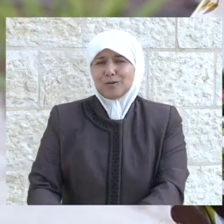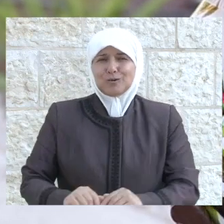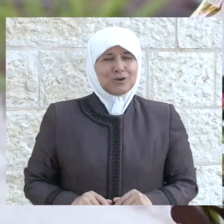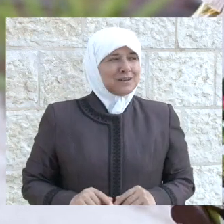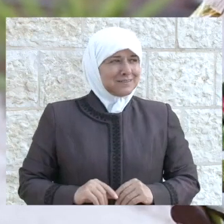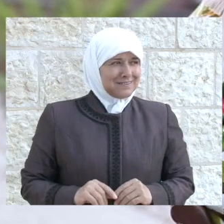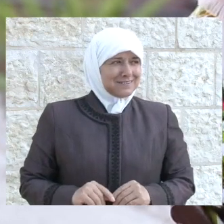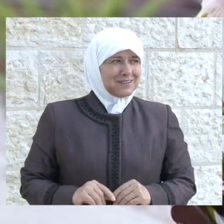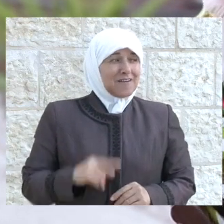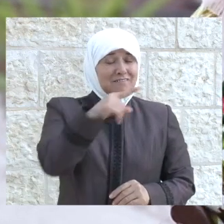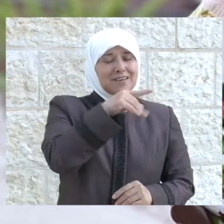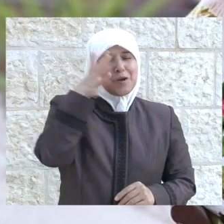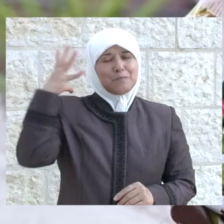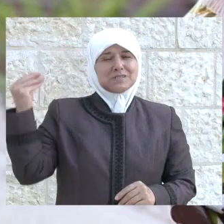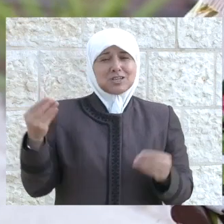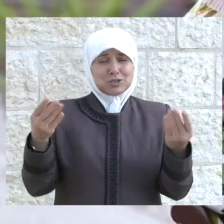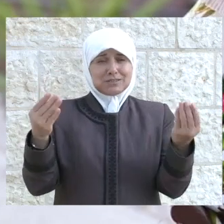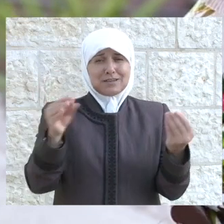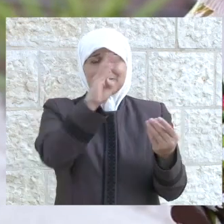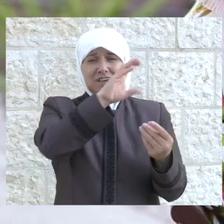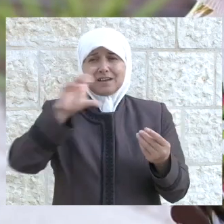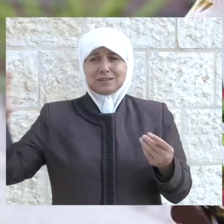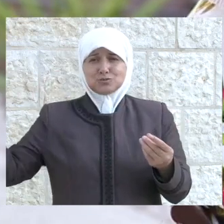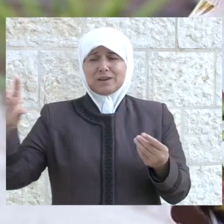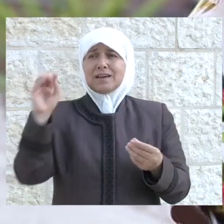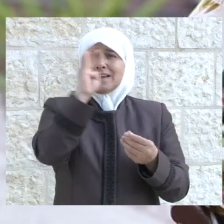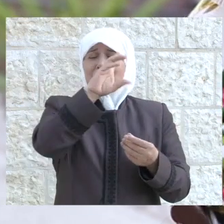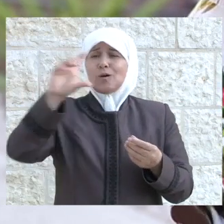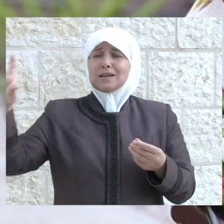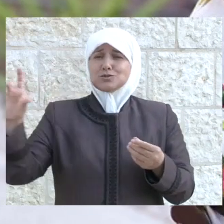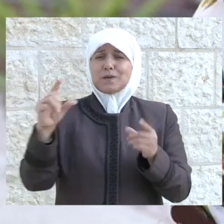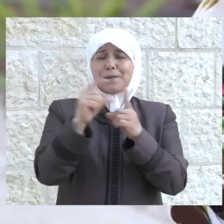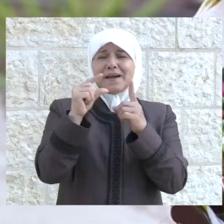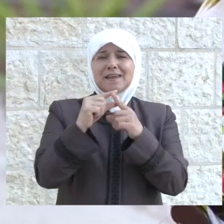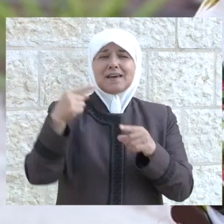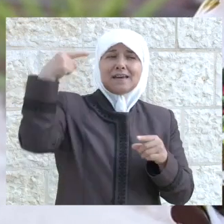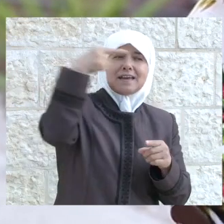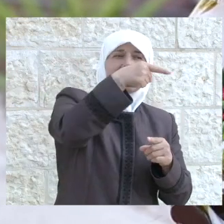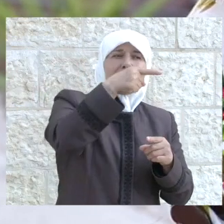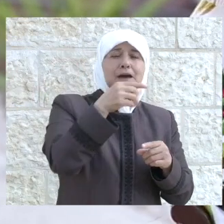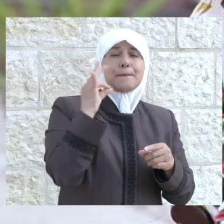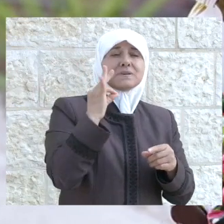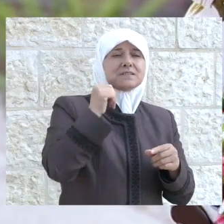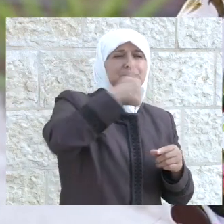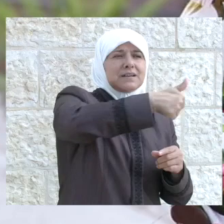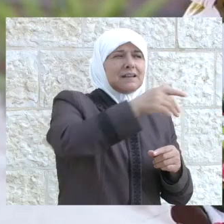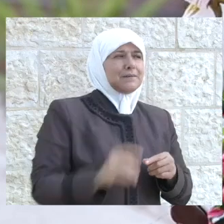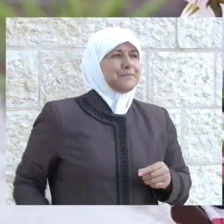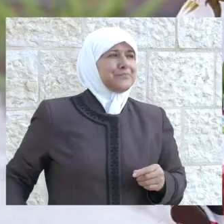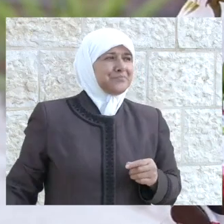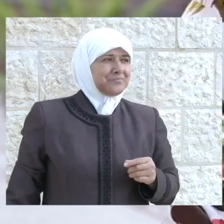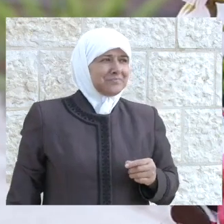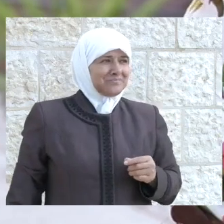فعن جد لمستني جداً. طبعاً قاعدين بنترجم في رواية